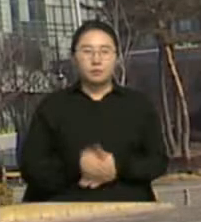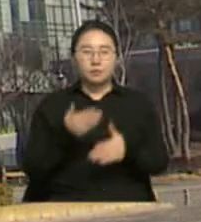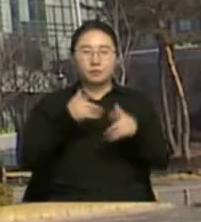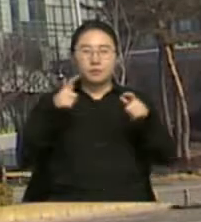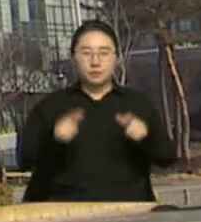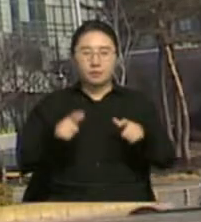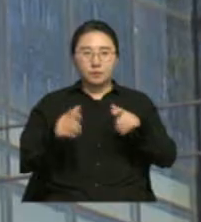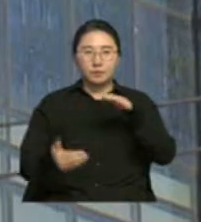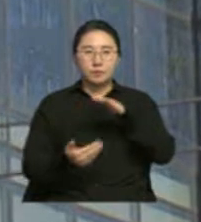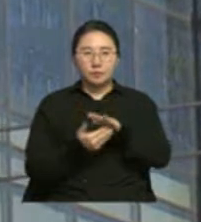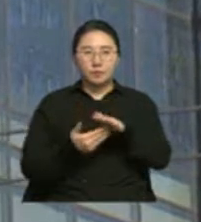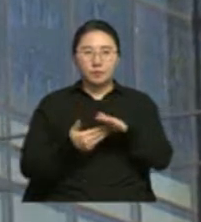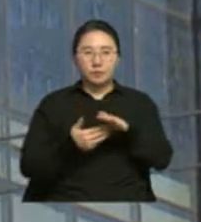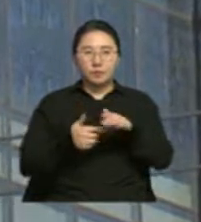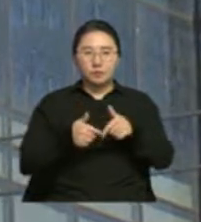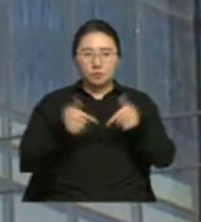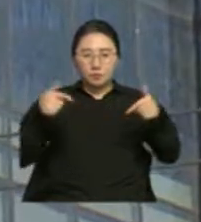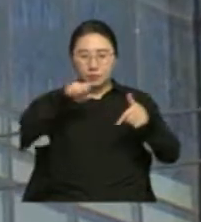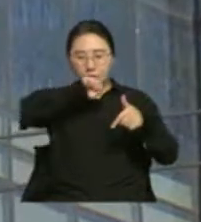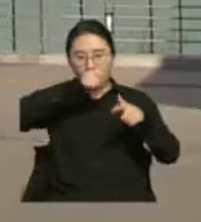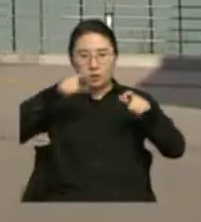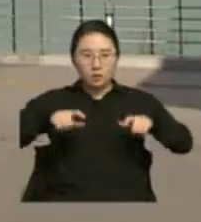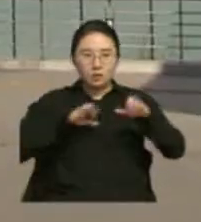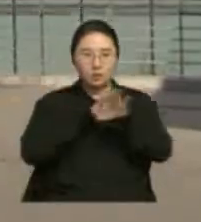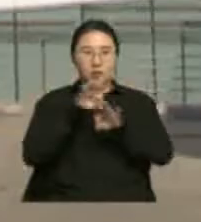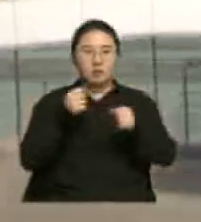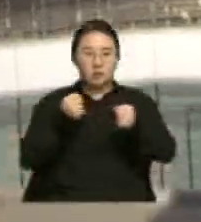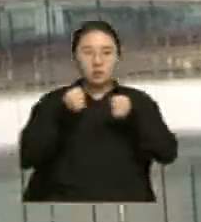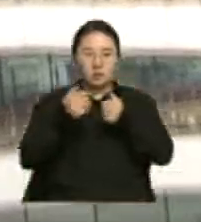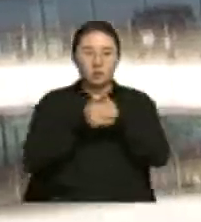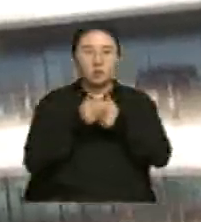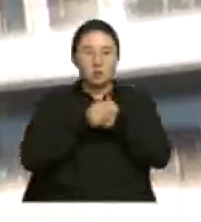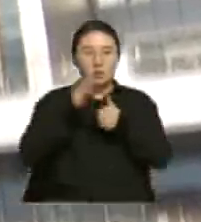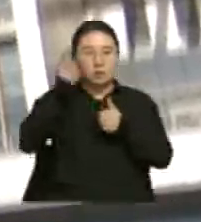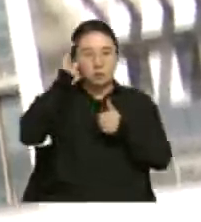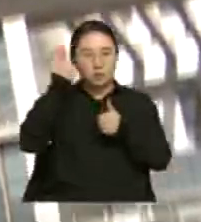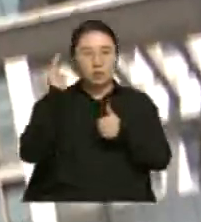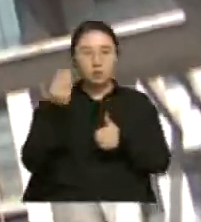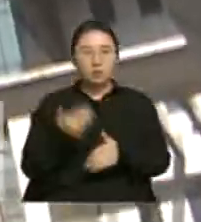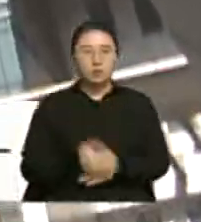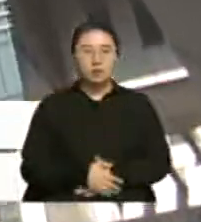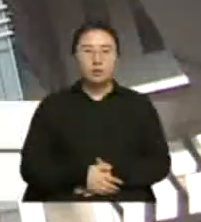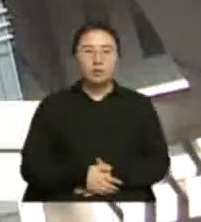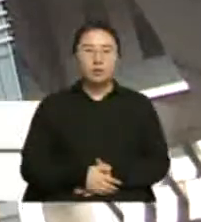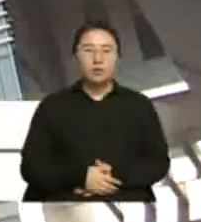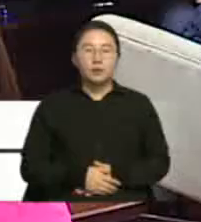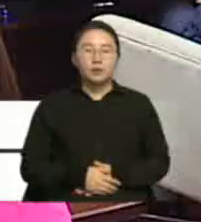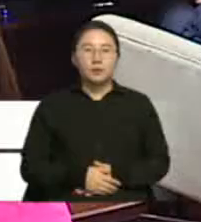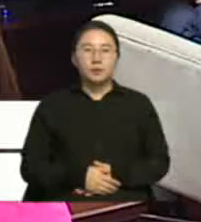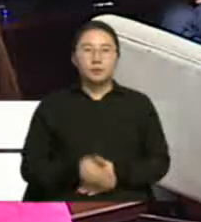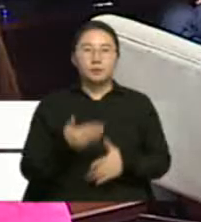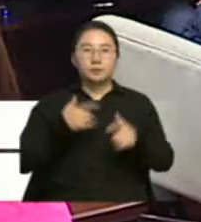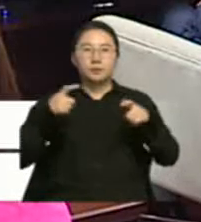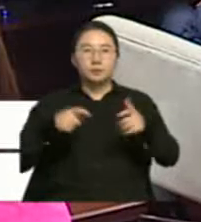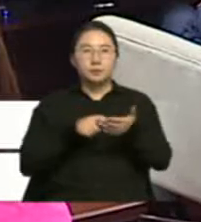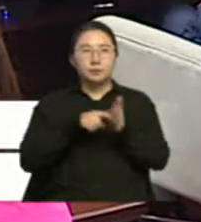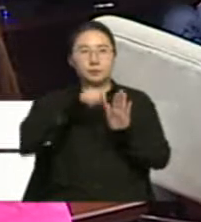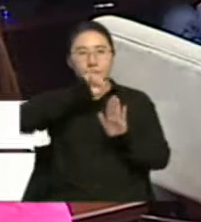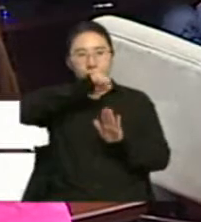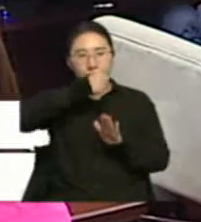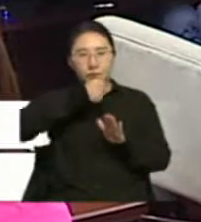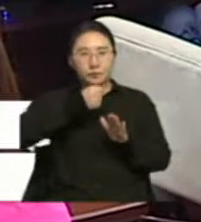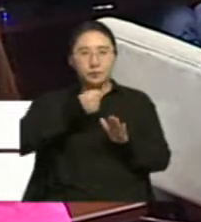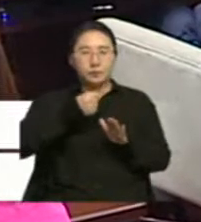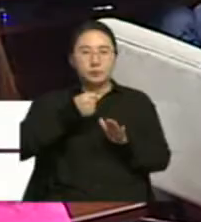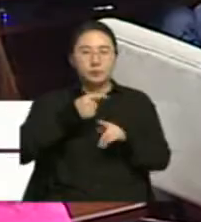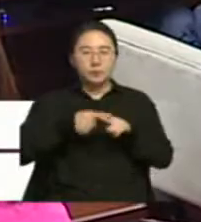금천구는 역대 최대 규모의 확대 재정이 지역 경제 활력을 유도할 것으로 기대하고 있습니다. 한편 금천구가 제출한 예산안은